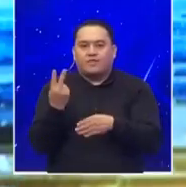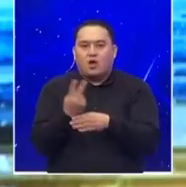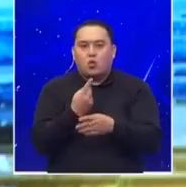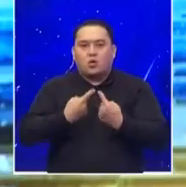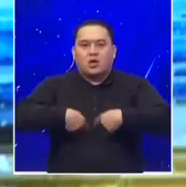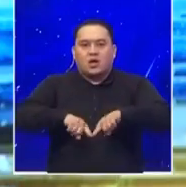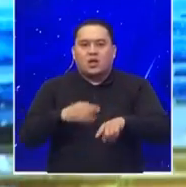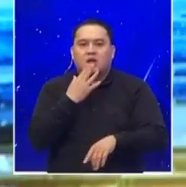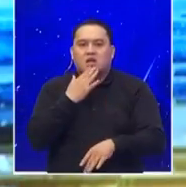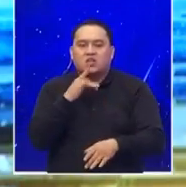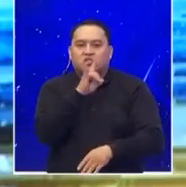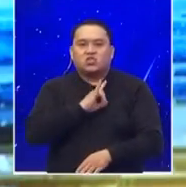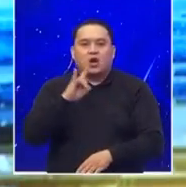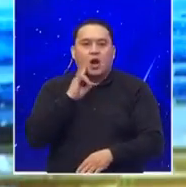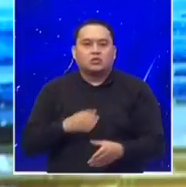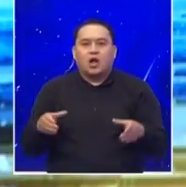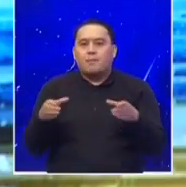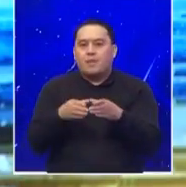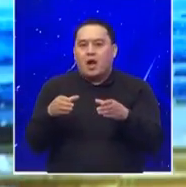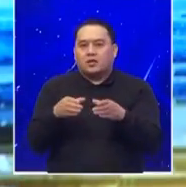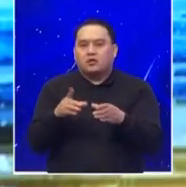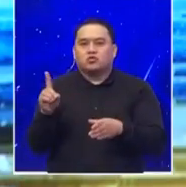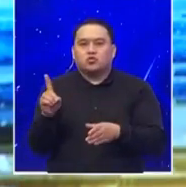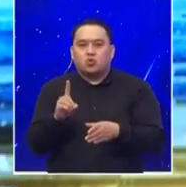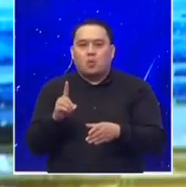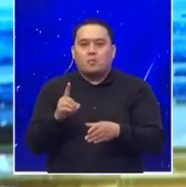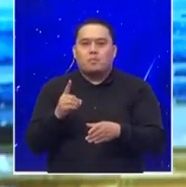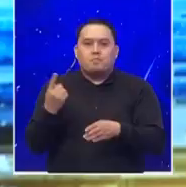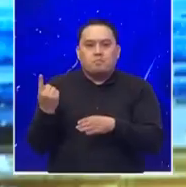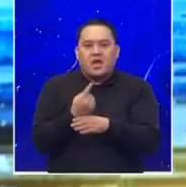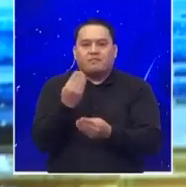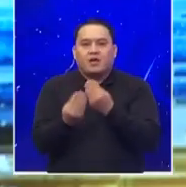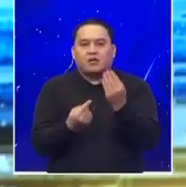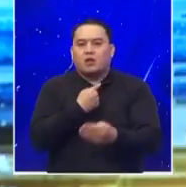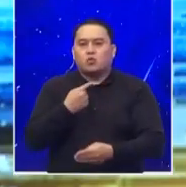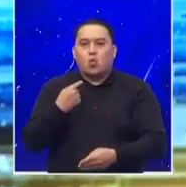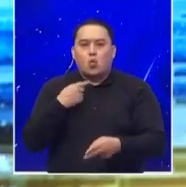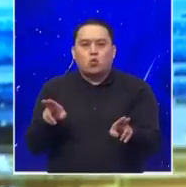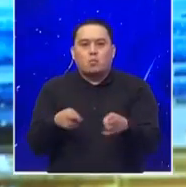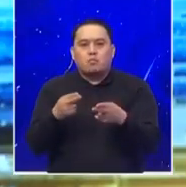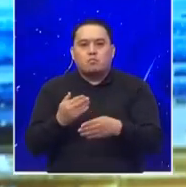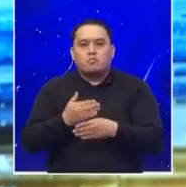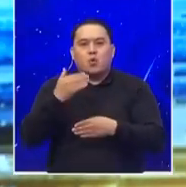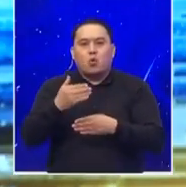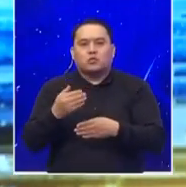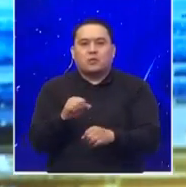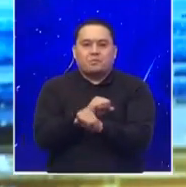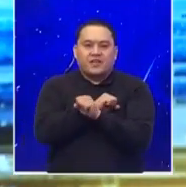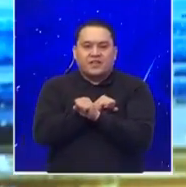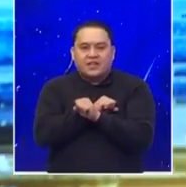тура национальной лиги среди женских команд. Стоит отметить, что это первая игра талдыкурганского клуба после